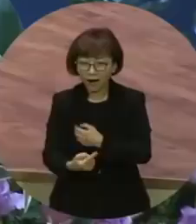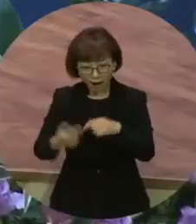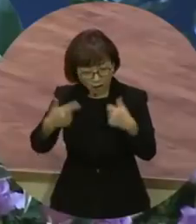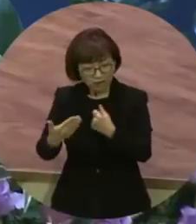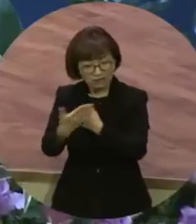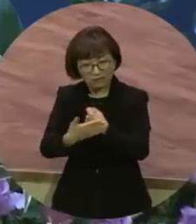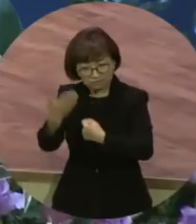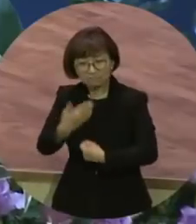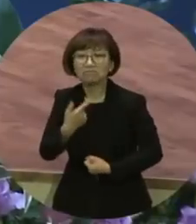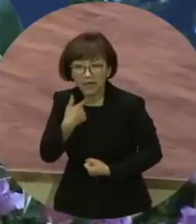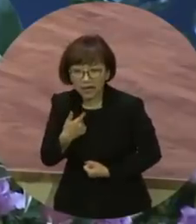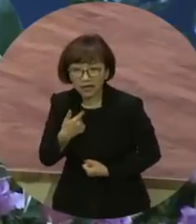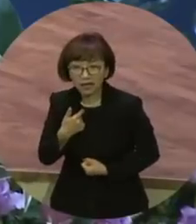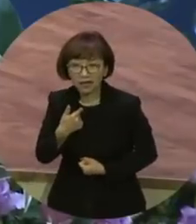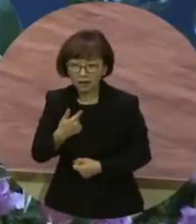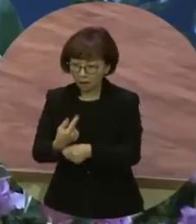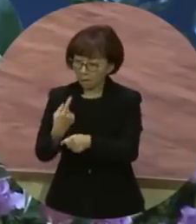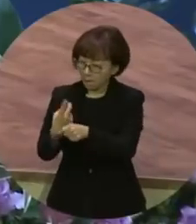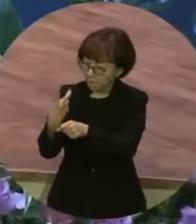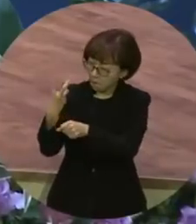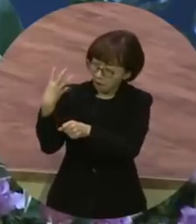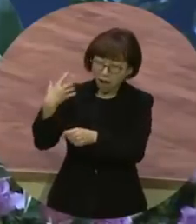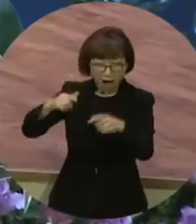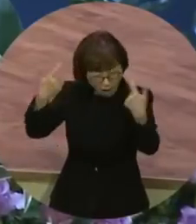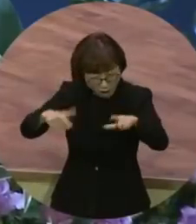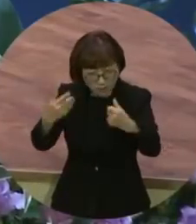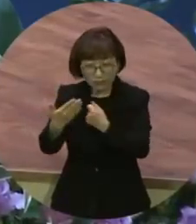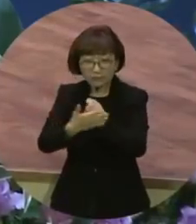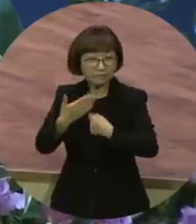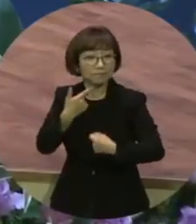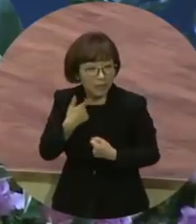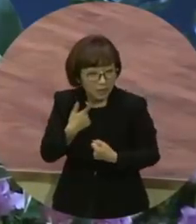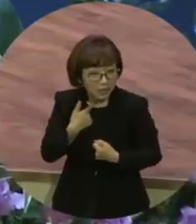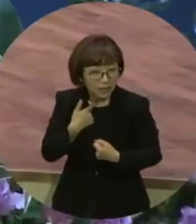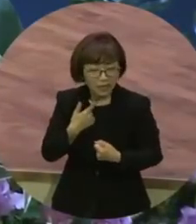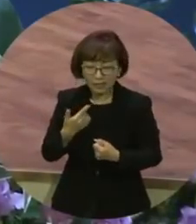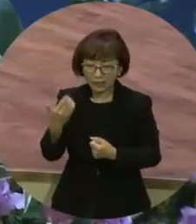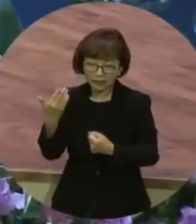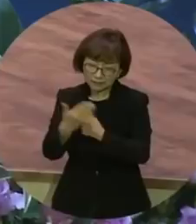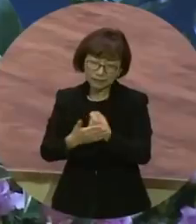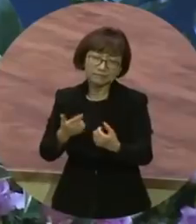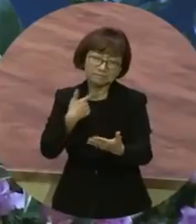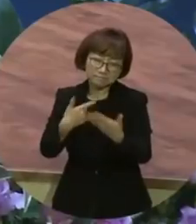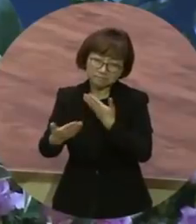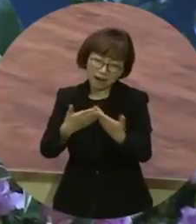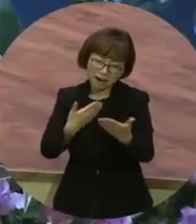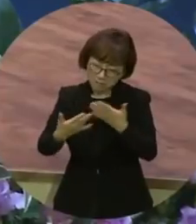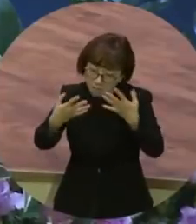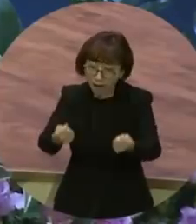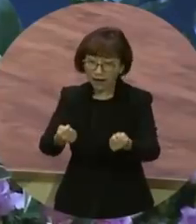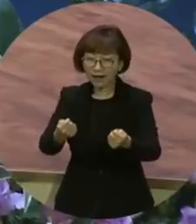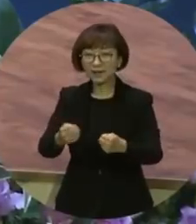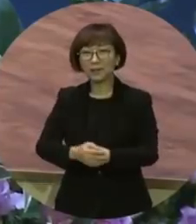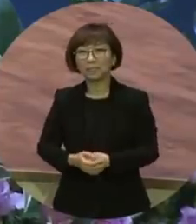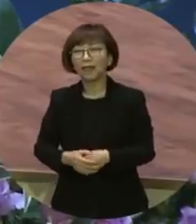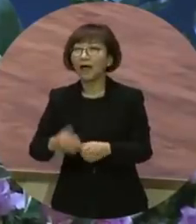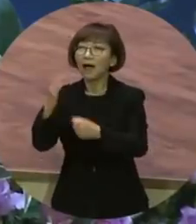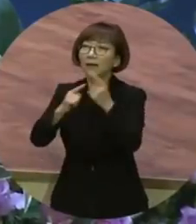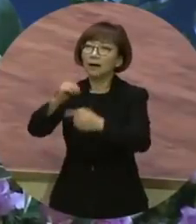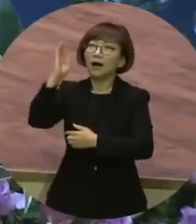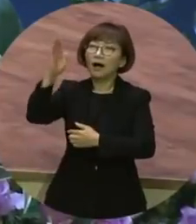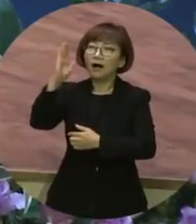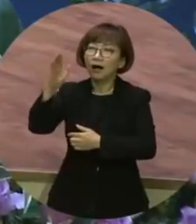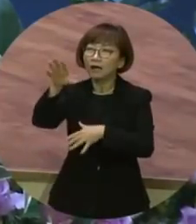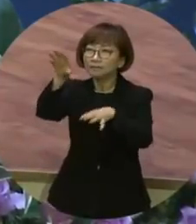수백 번 이상 은혜를 받으신 분들이에요. 저도 그렇고요. 말씀 들으면서 말할 수 없는 감동도